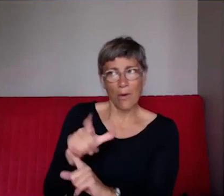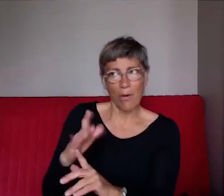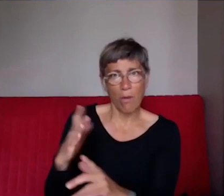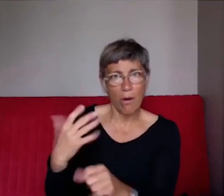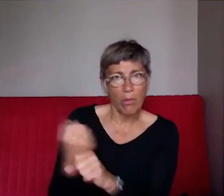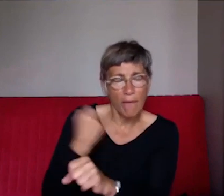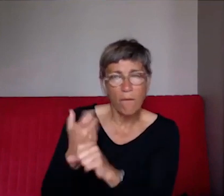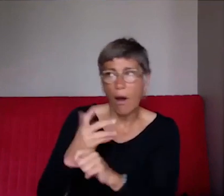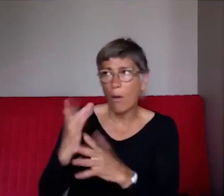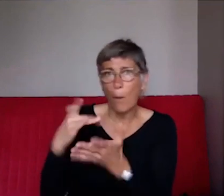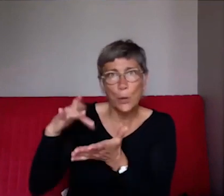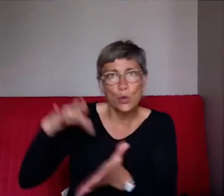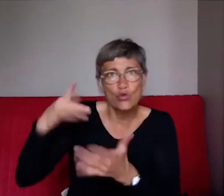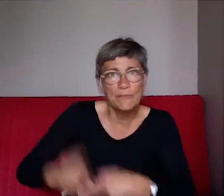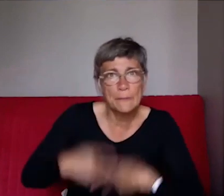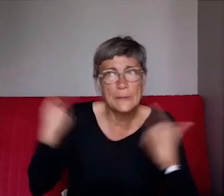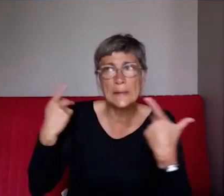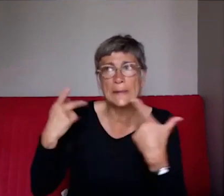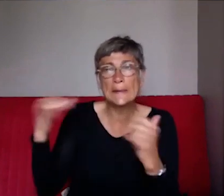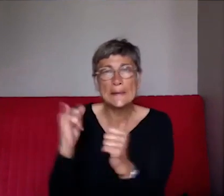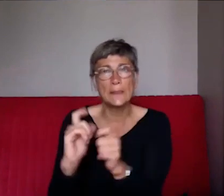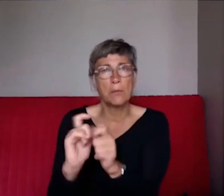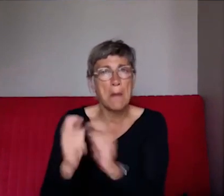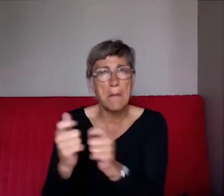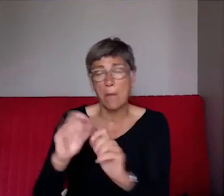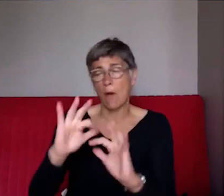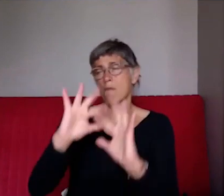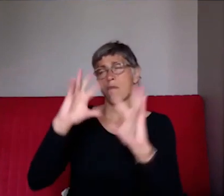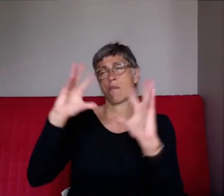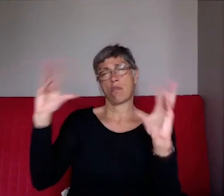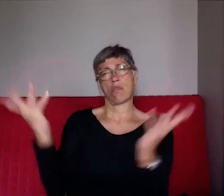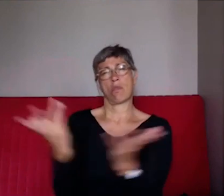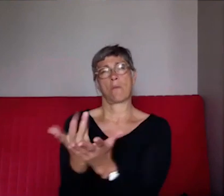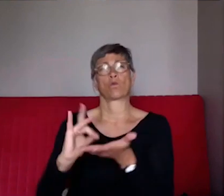qui, les interactions. Donc, oui, tout sera pris en compte, effectivement.